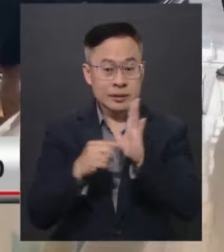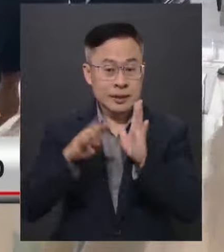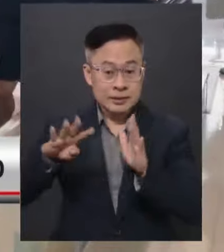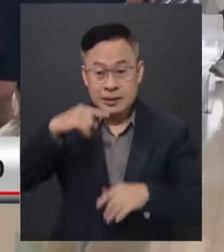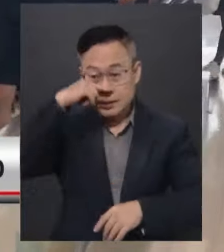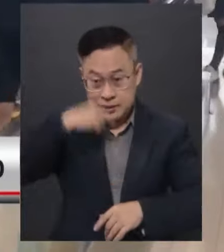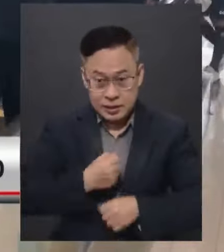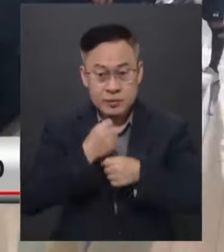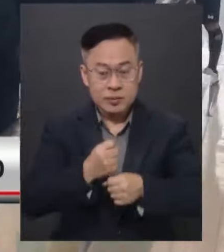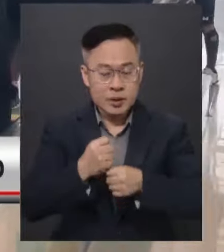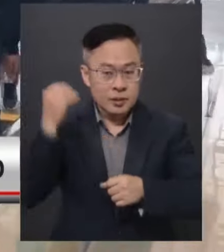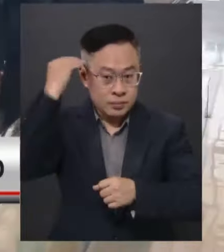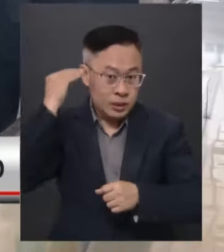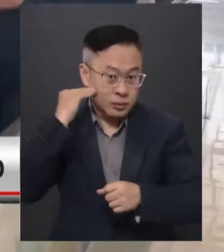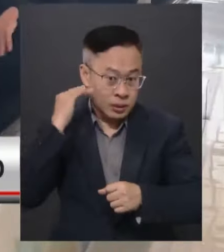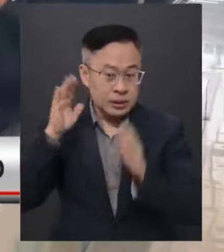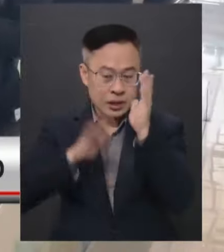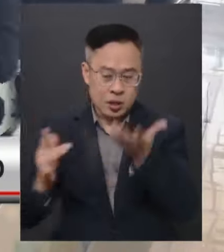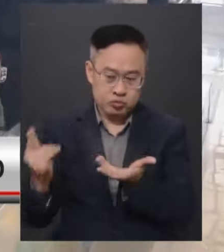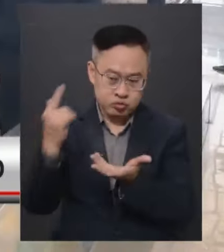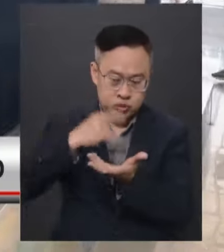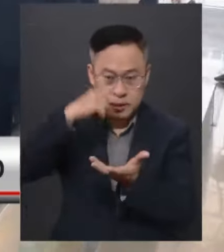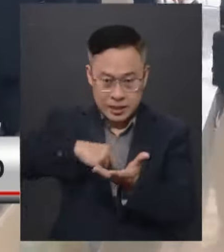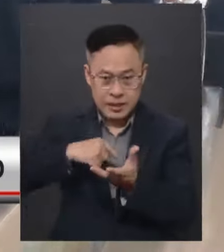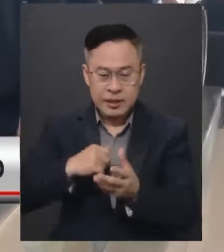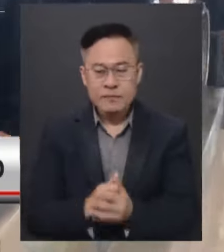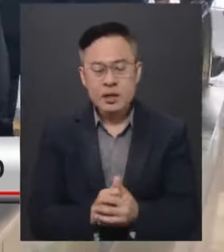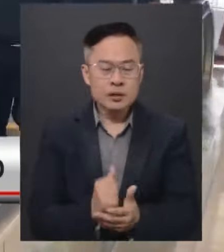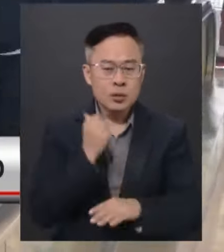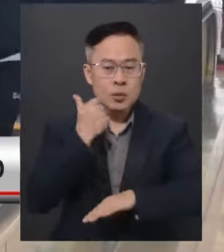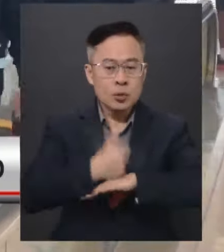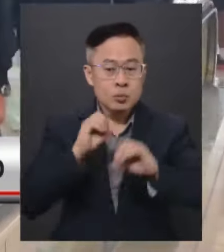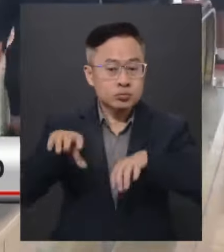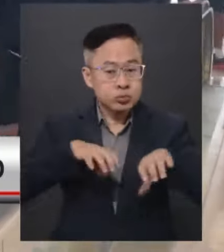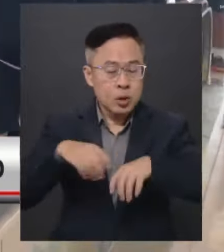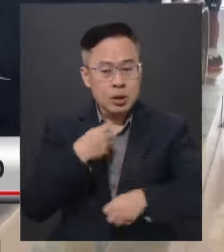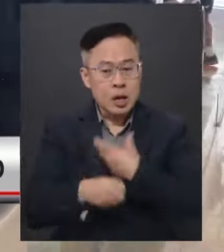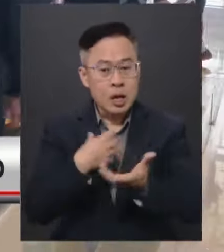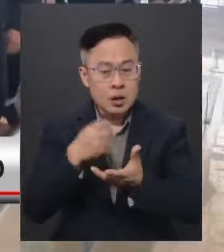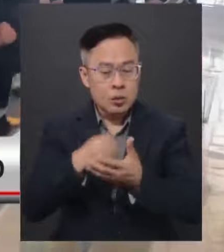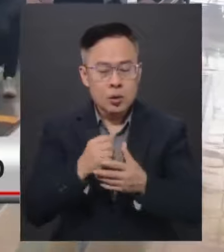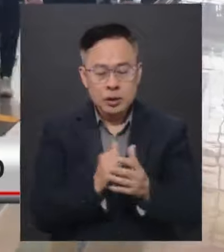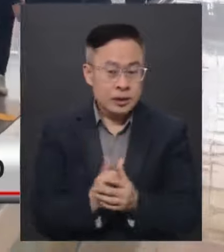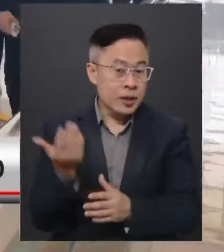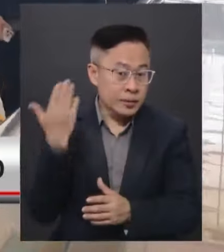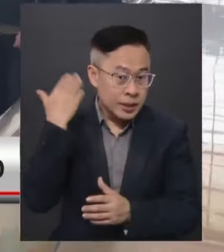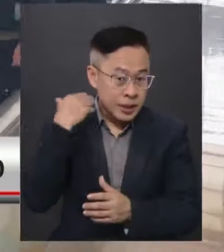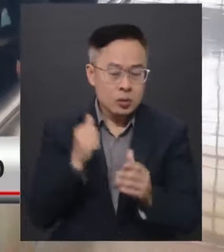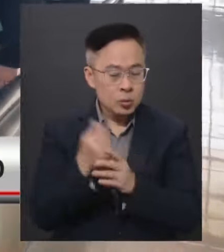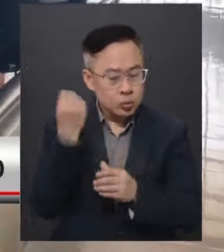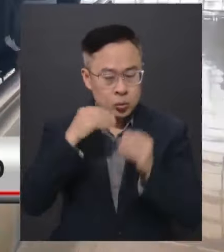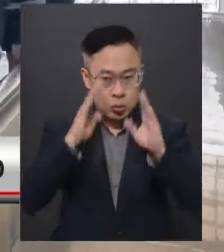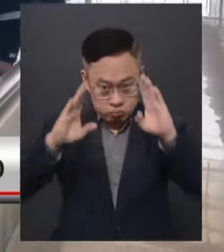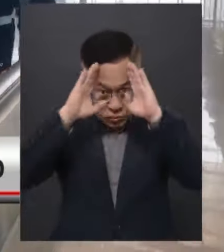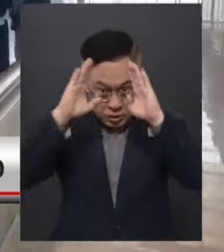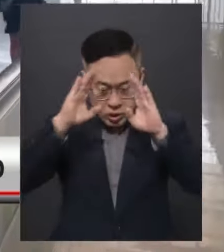ชาติไทยค่ะก็ได้มีการให้สัมภาษณ์กับสื่อมวลชนบอกว่าเกมที่ผ่านมาเกับเกาหลีใต้ทุกคนเนี่ยช่วยกันได้ดีมากมีความมุ่งมั่น